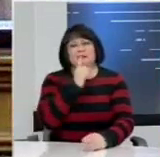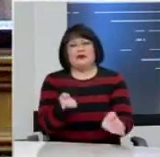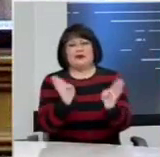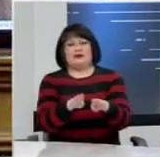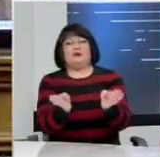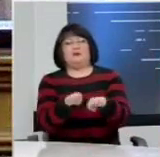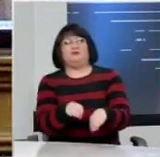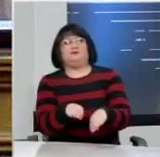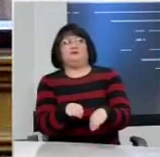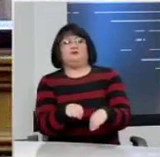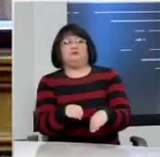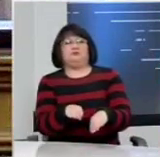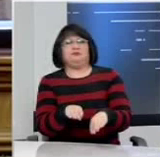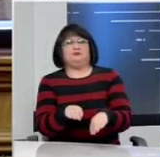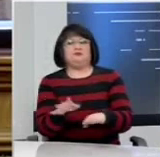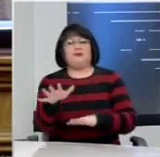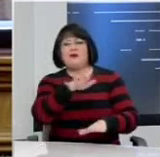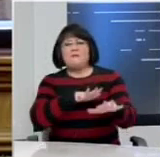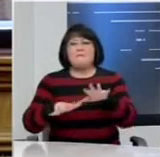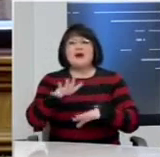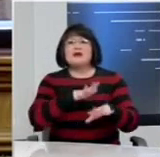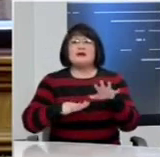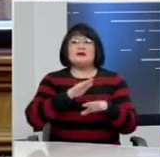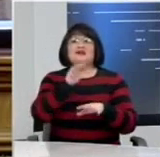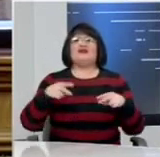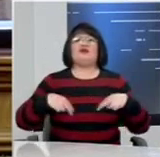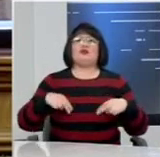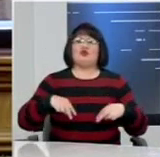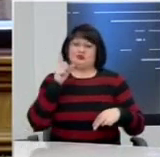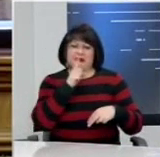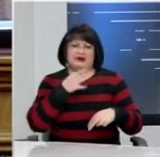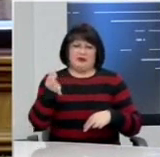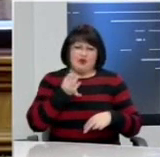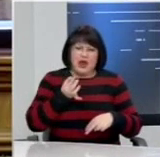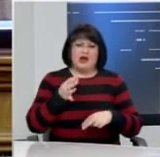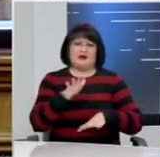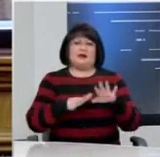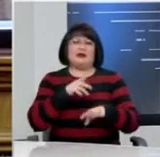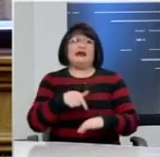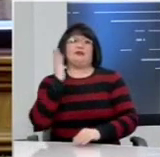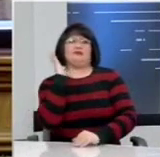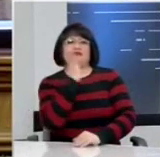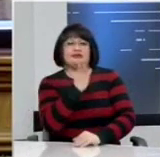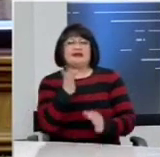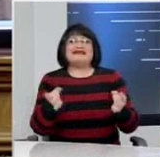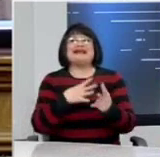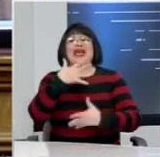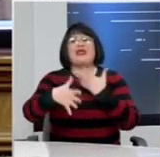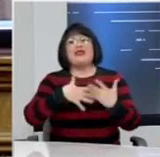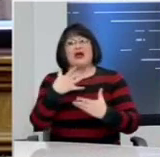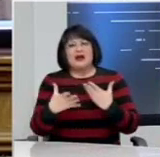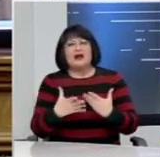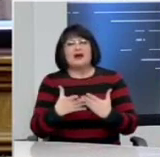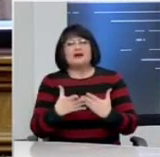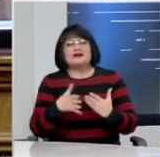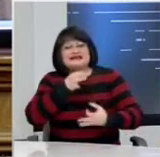ψευδόμενους και απατεώνες υφυπουργούς ή διοκόμενους για σκάνδαλα